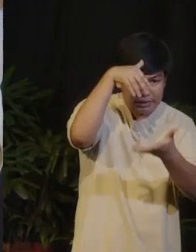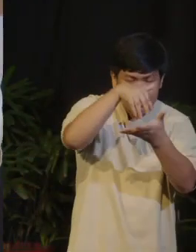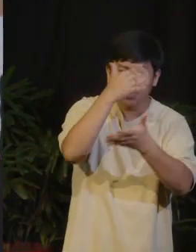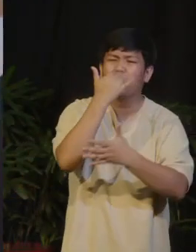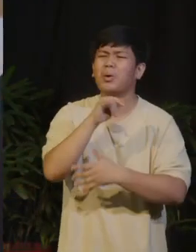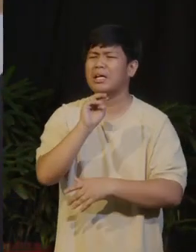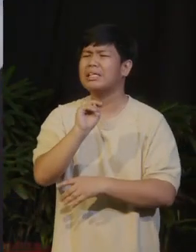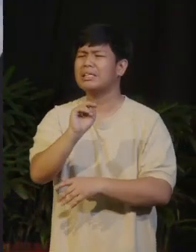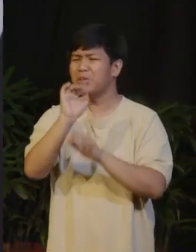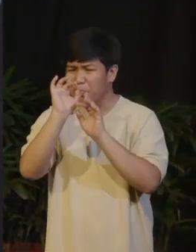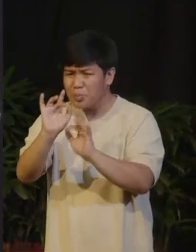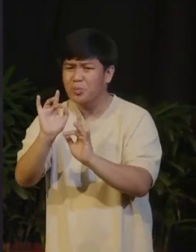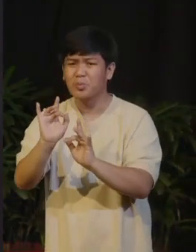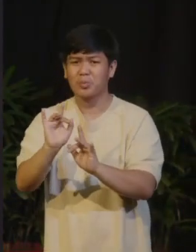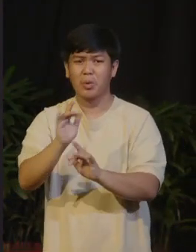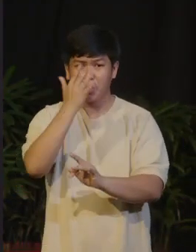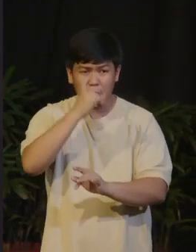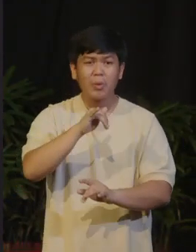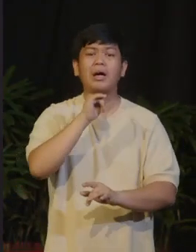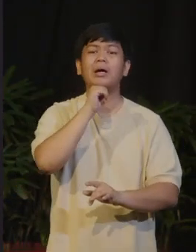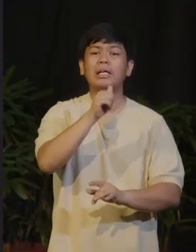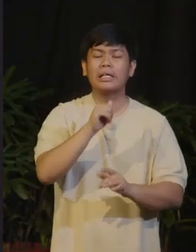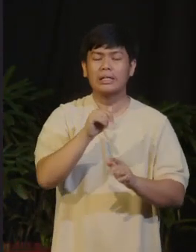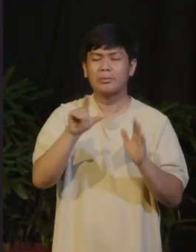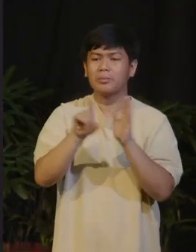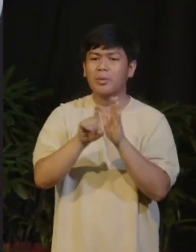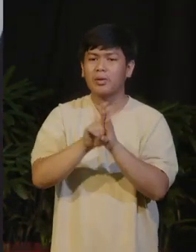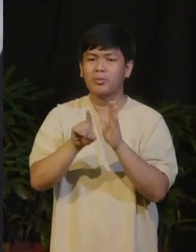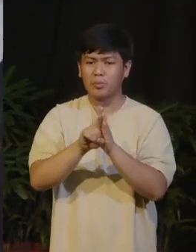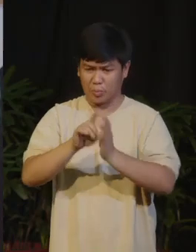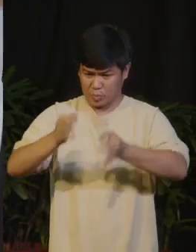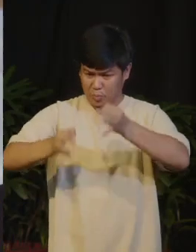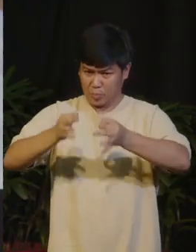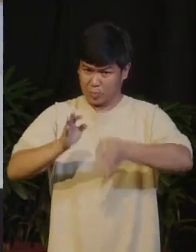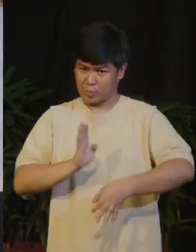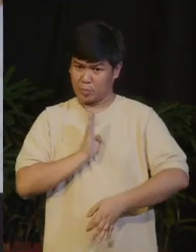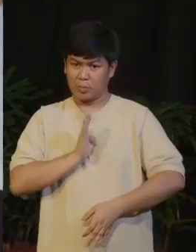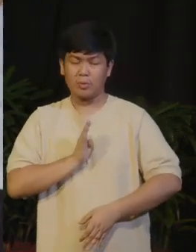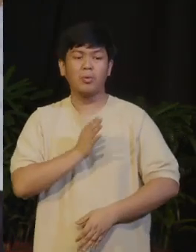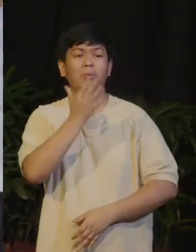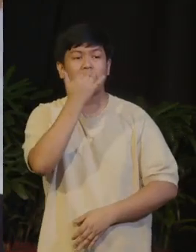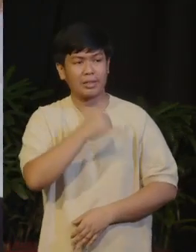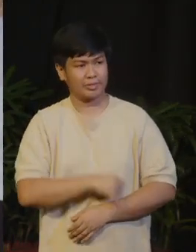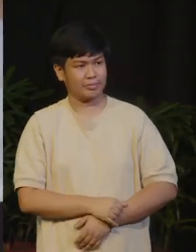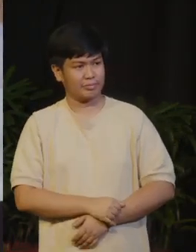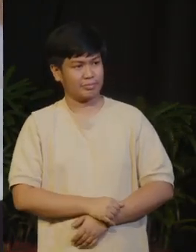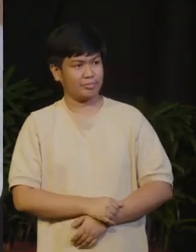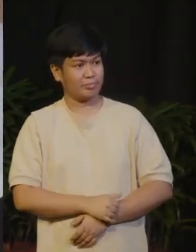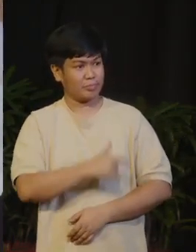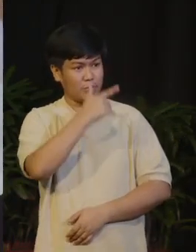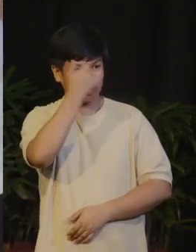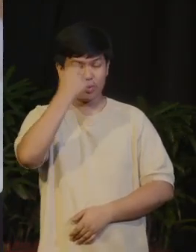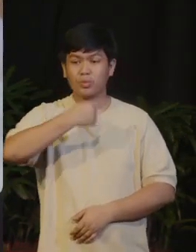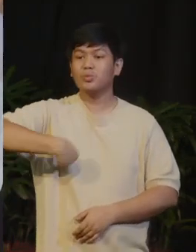itong topic ng paghuhusga. No? Kasi sa ating pakikitungo sa ating kapwa,